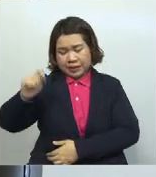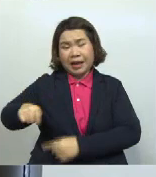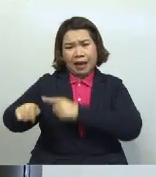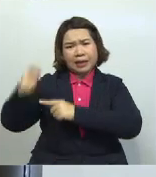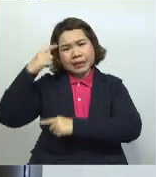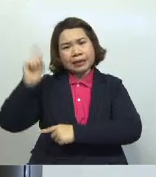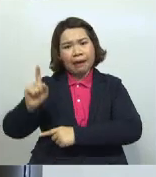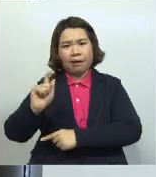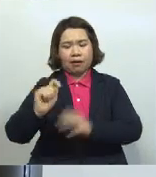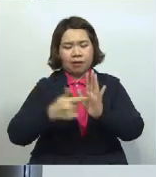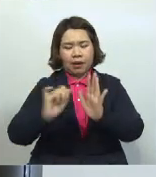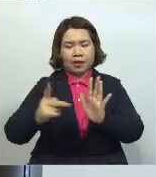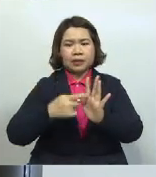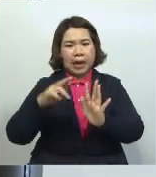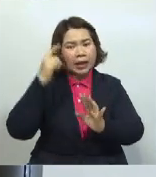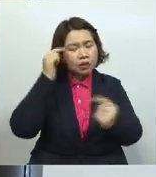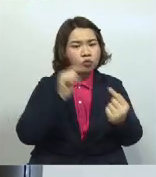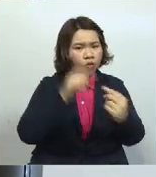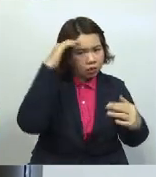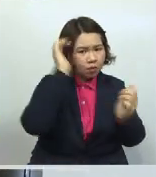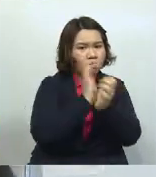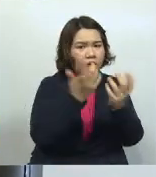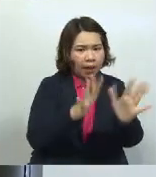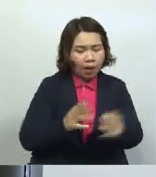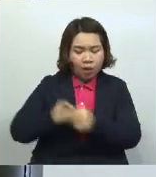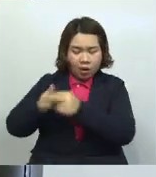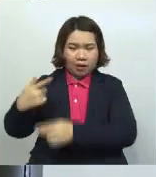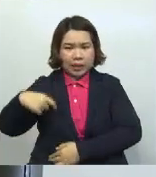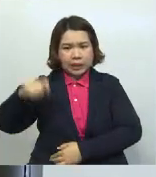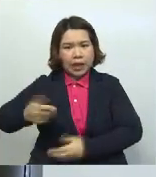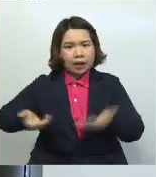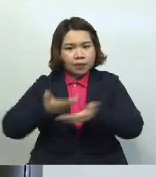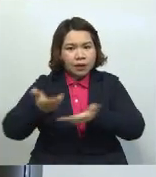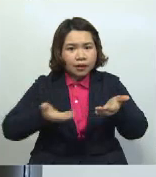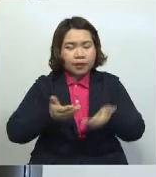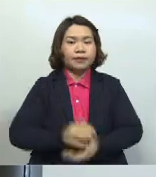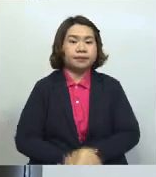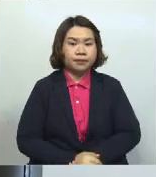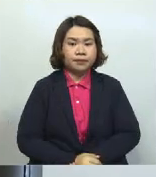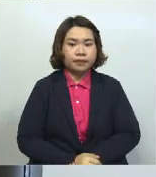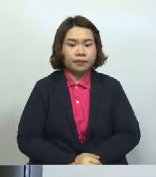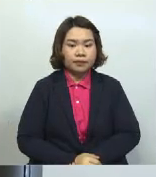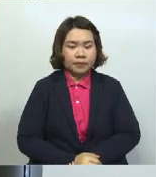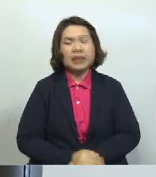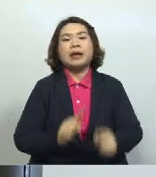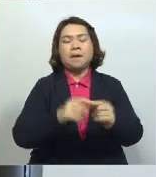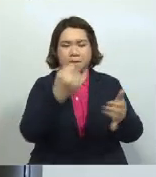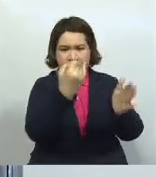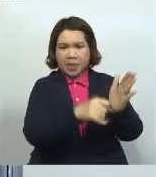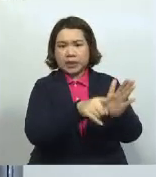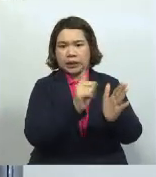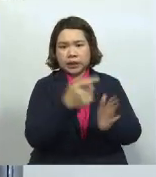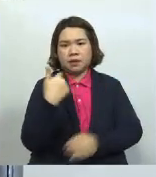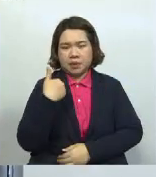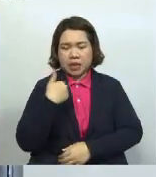านั้นที่ท่านจะพิจารณาตามความหนักเบานะครับแต่ผิดจะผิดแ